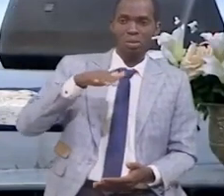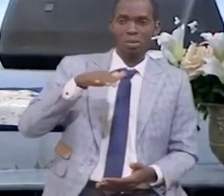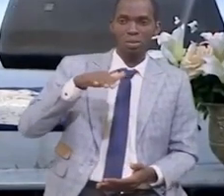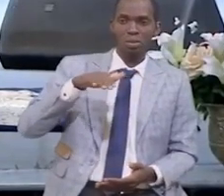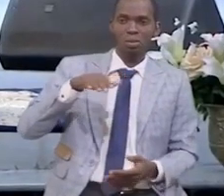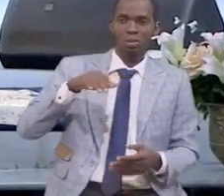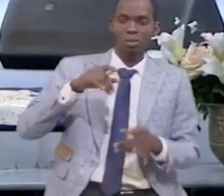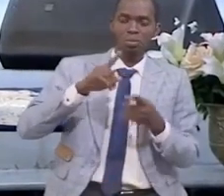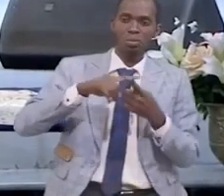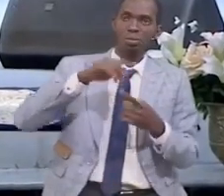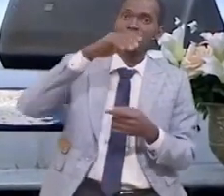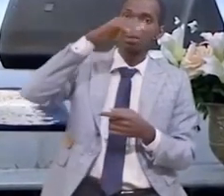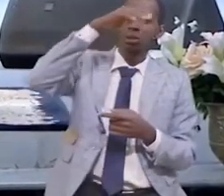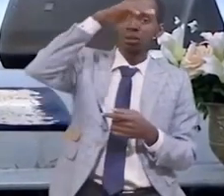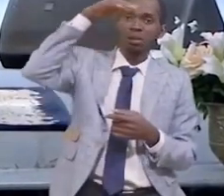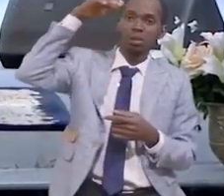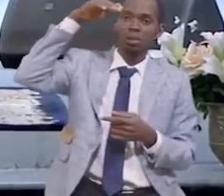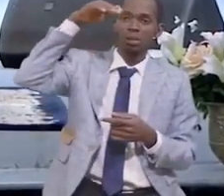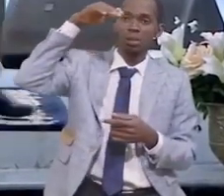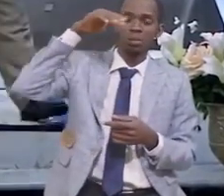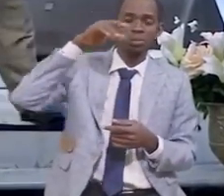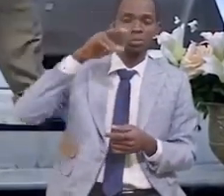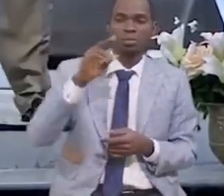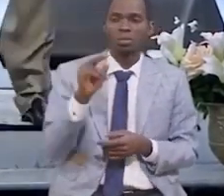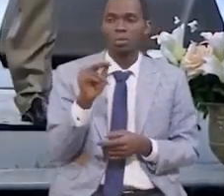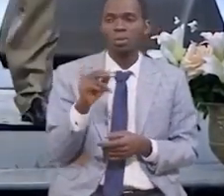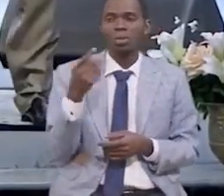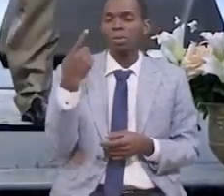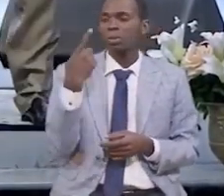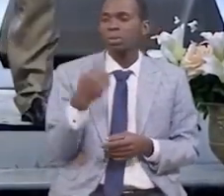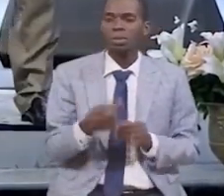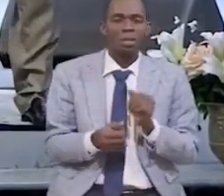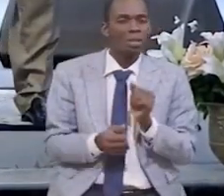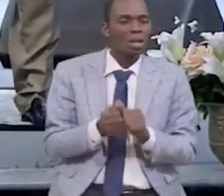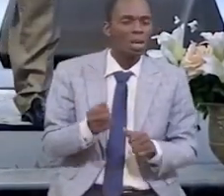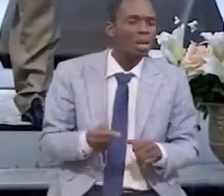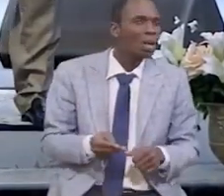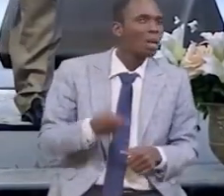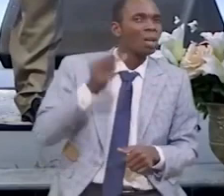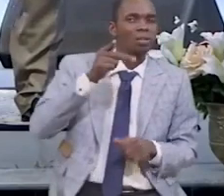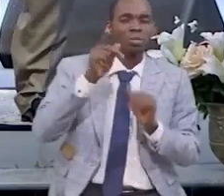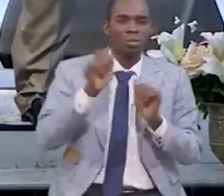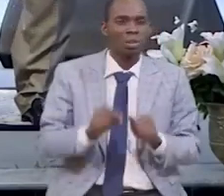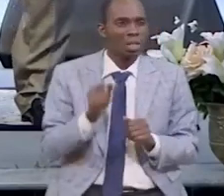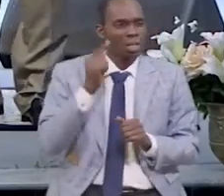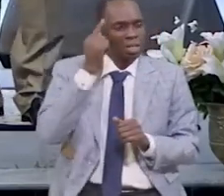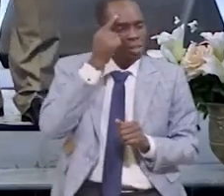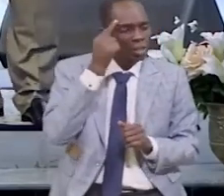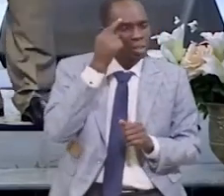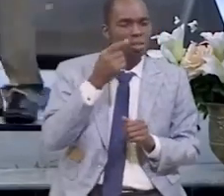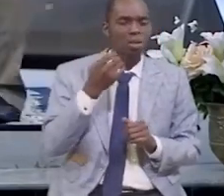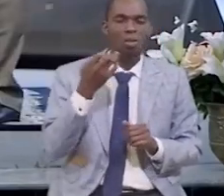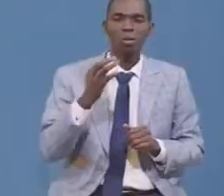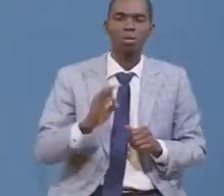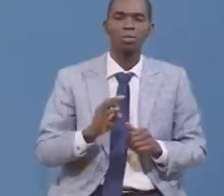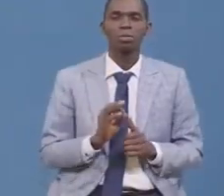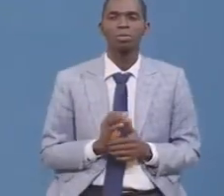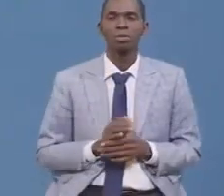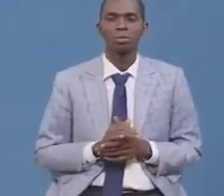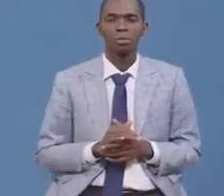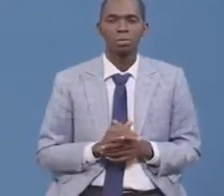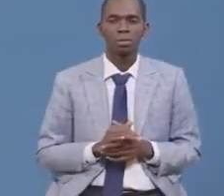ఇలా పోల్చుకోవచ్చా? నో. లేదండి. హైయెస్ట్ హైట్ you can think about. మీ ఊహకు మించిన